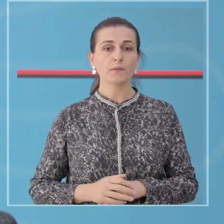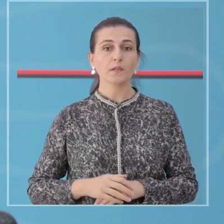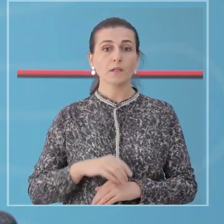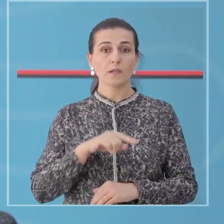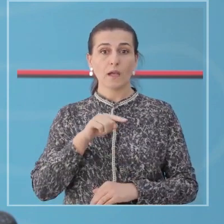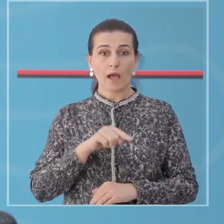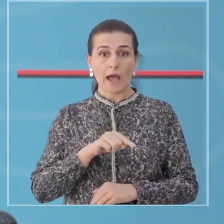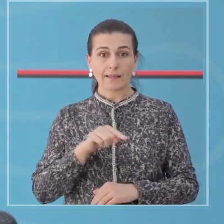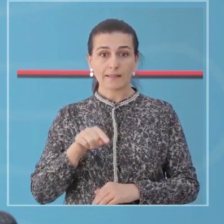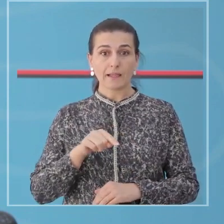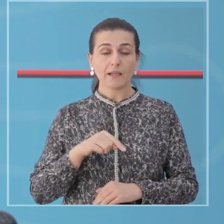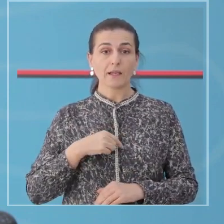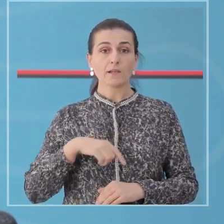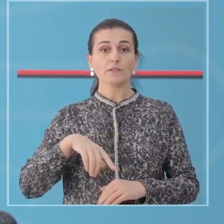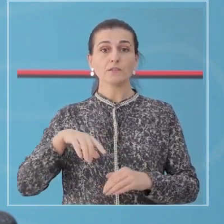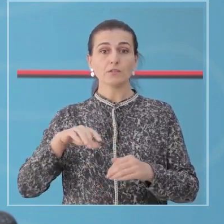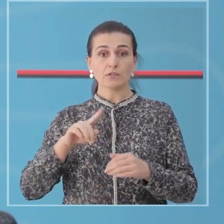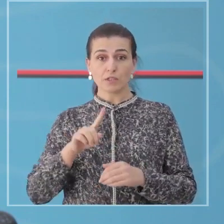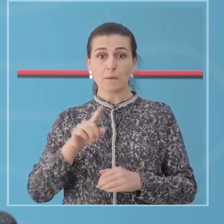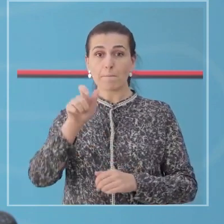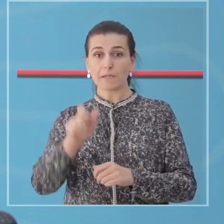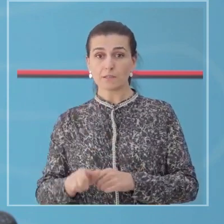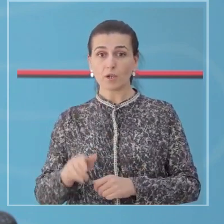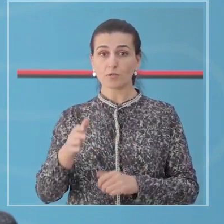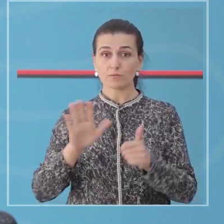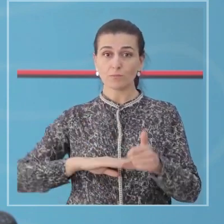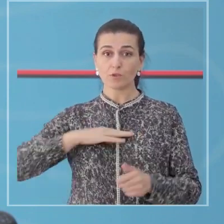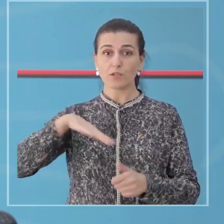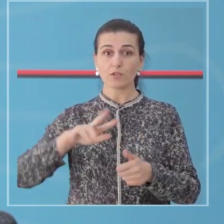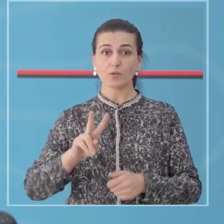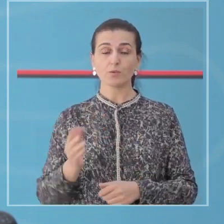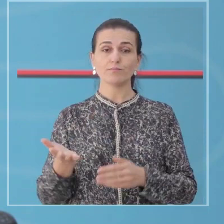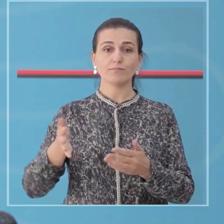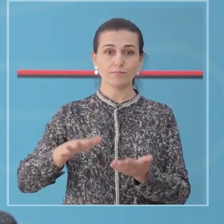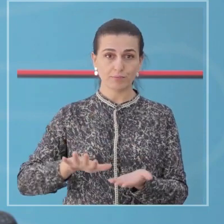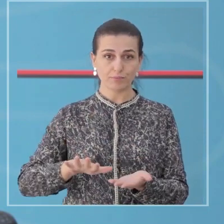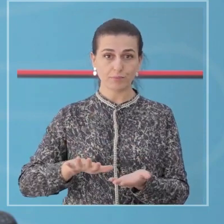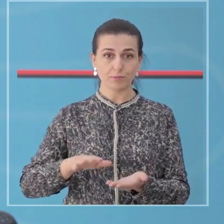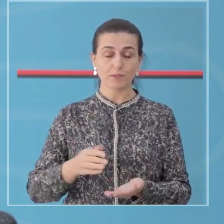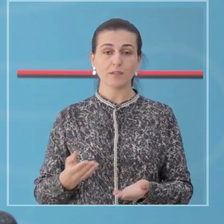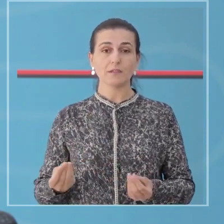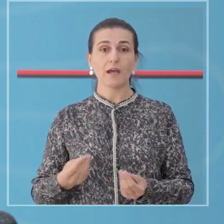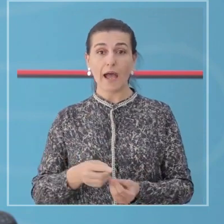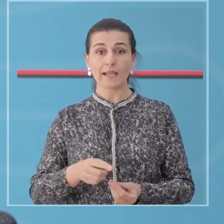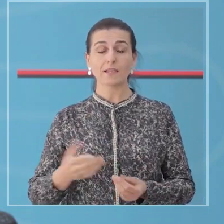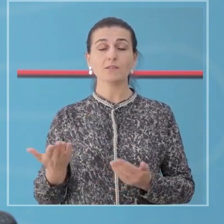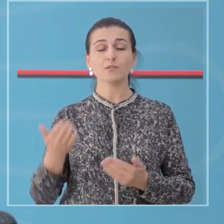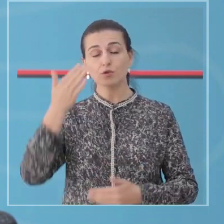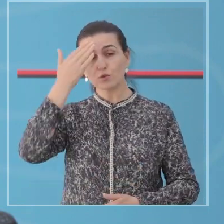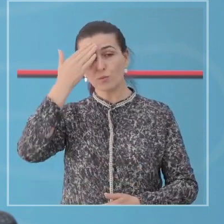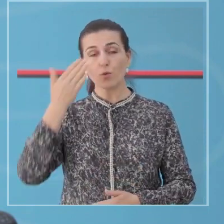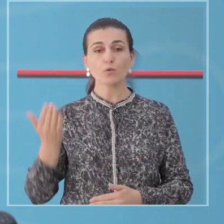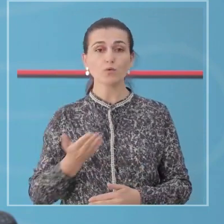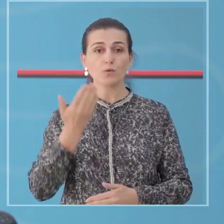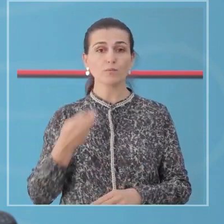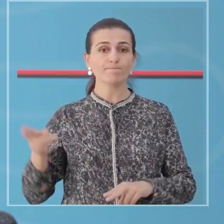spitali infektiv për një pacient 62 vjeçar i cili ka ndëruar jetë. Referuar shërbimit infektiv, 62 vjeçari